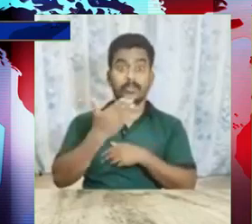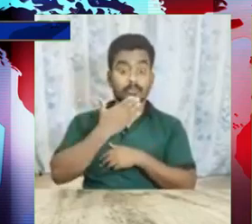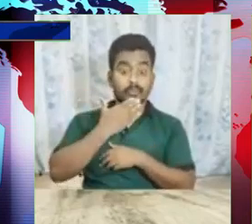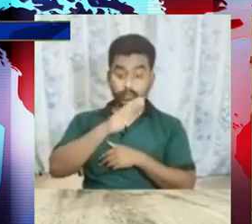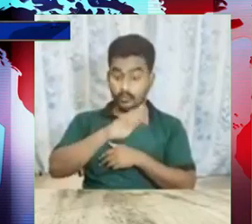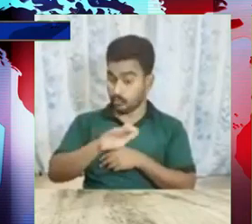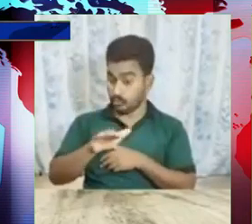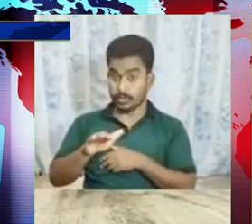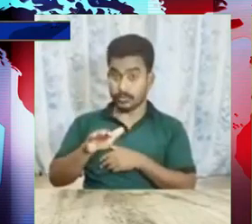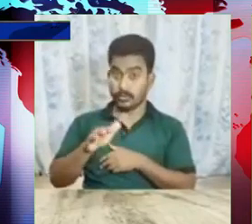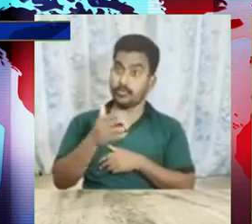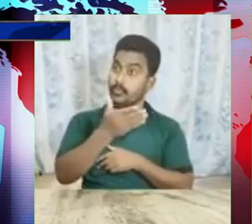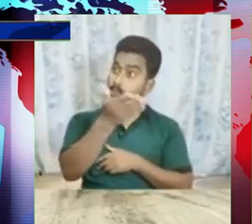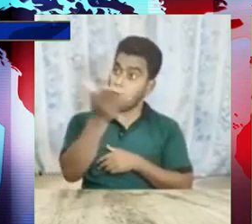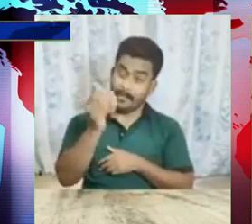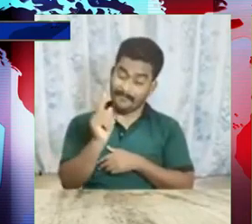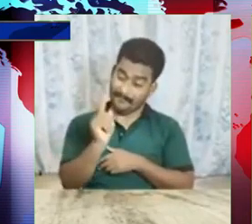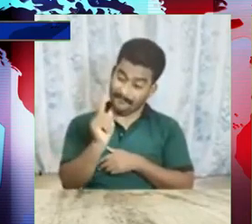അതിർത്തികളിൽ